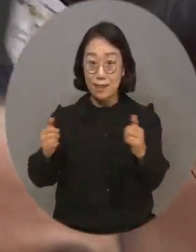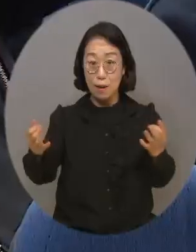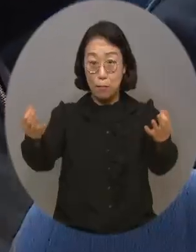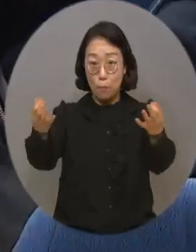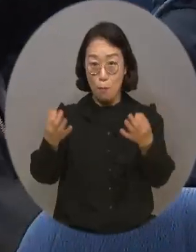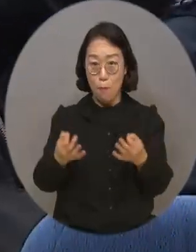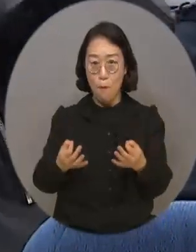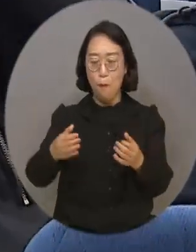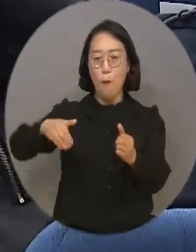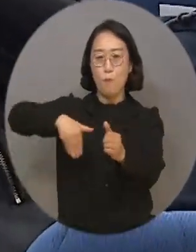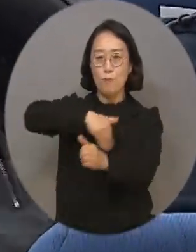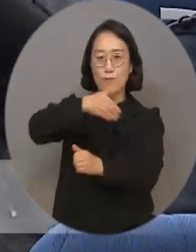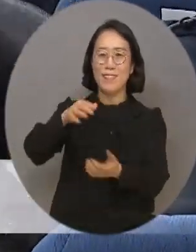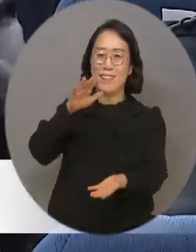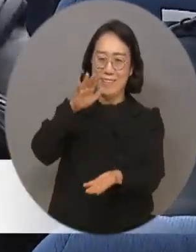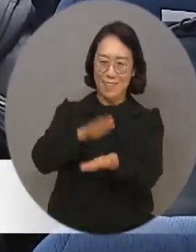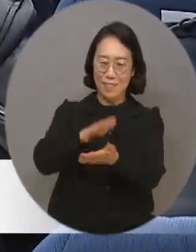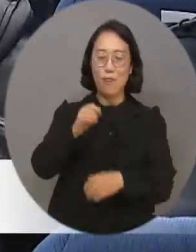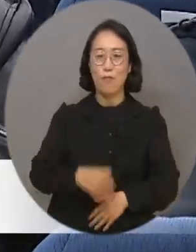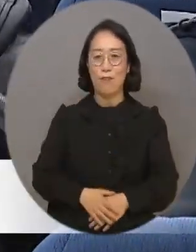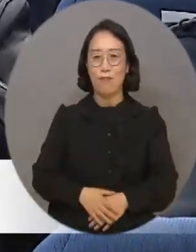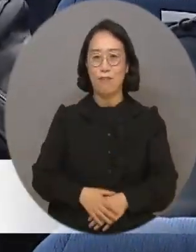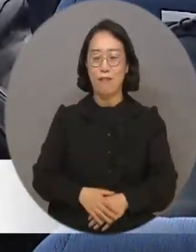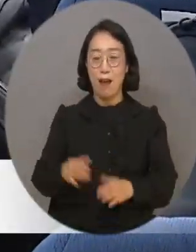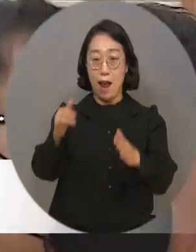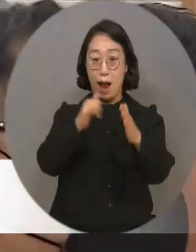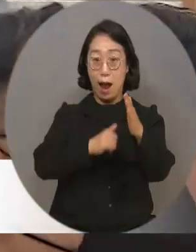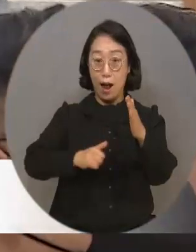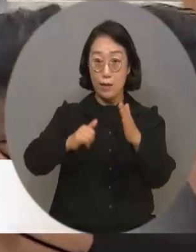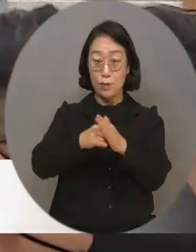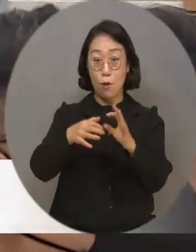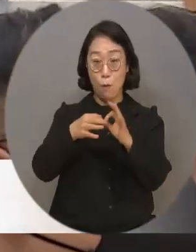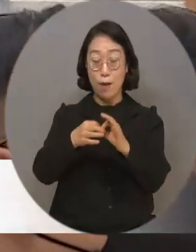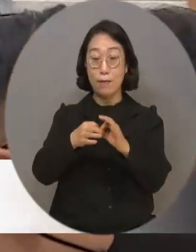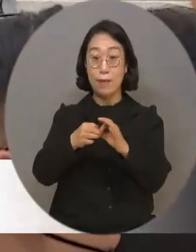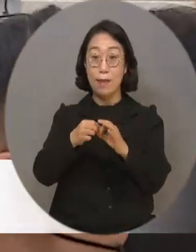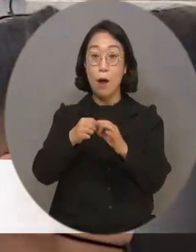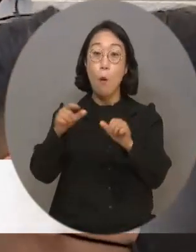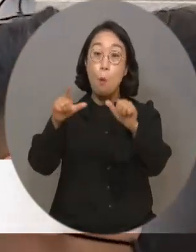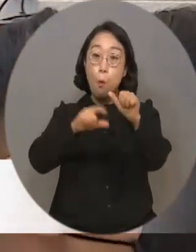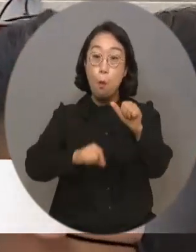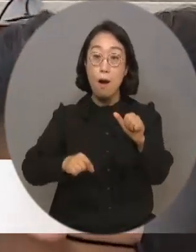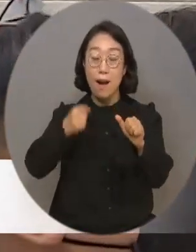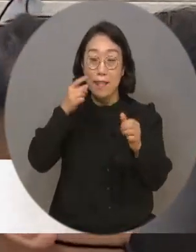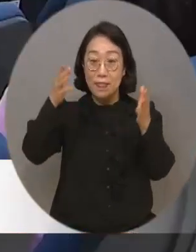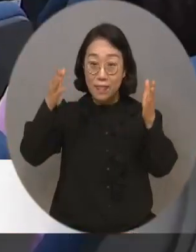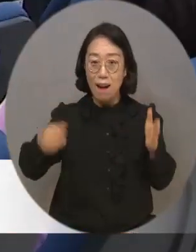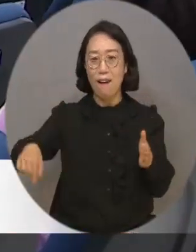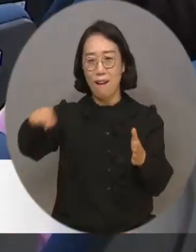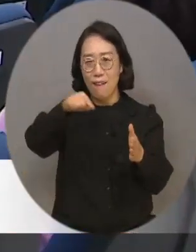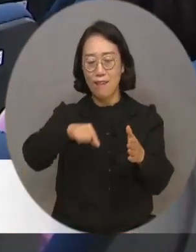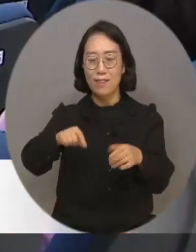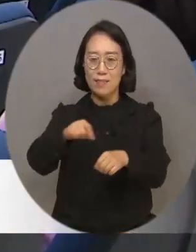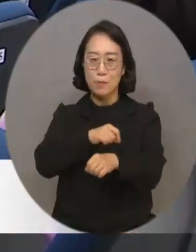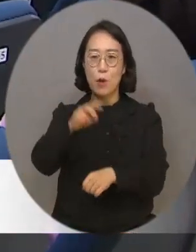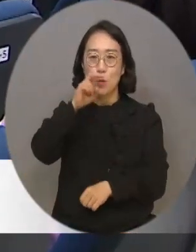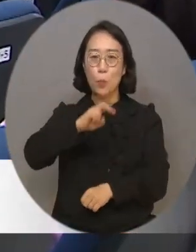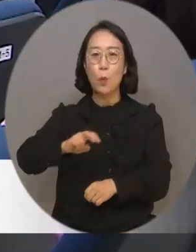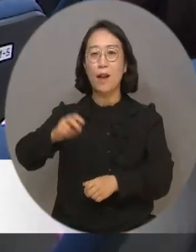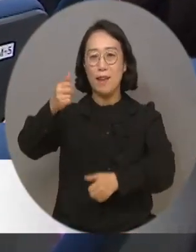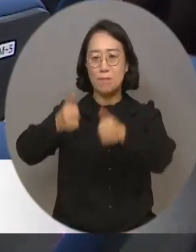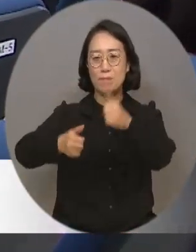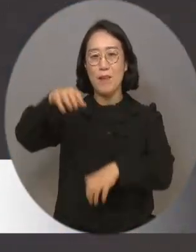열정으로 가득 찼습니다. 바로 가정의 달 5월을 앞두고 열린 제2회 하남시 장애인 가요제